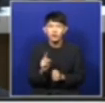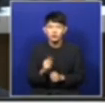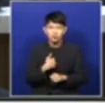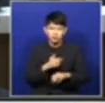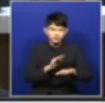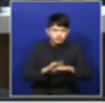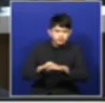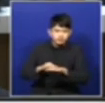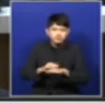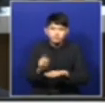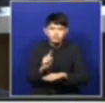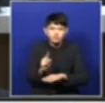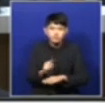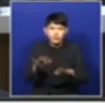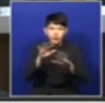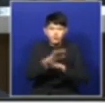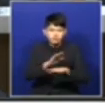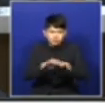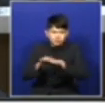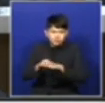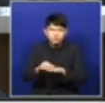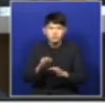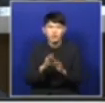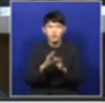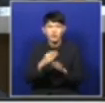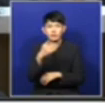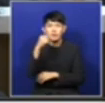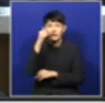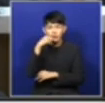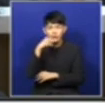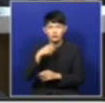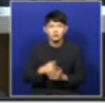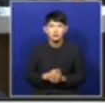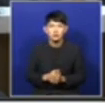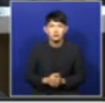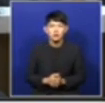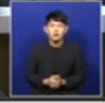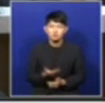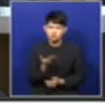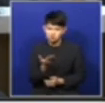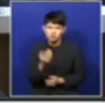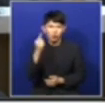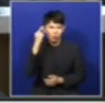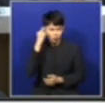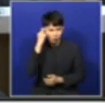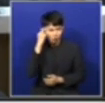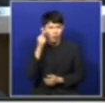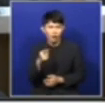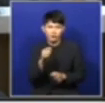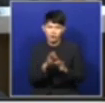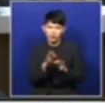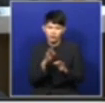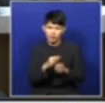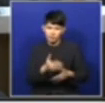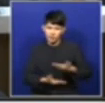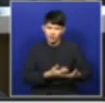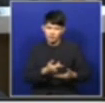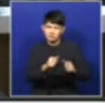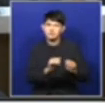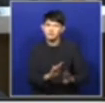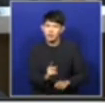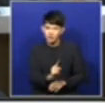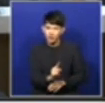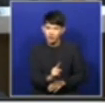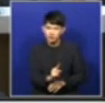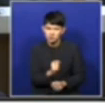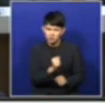ยังส่งสัญญาณไปยังธนาคารแห่งประเทศไทยนั่นก็คือว่าท่านจะต้องรู้เล่ห์เหลี่ยมของธนาคารพาณิชย์ให้เป็นอ